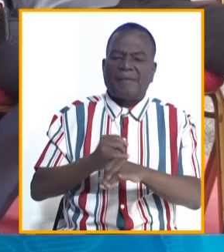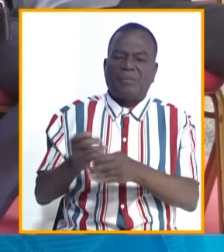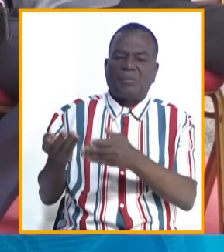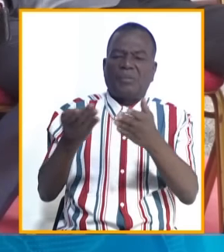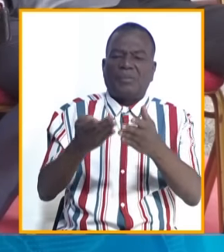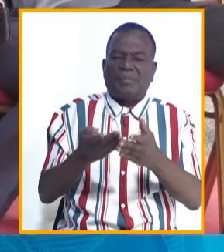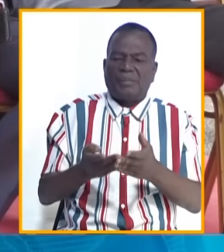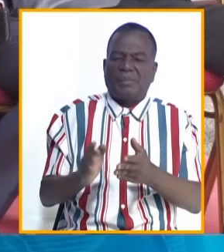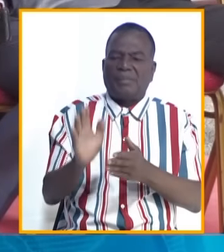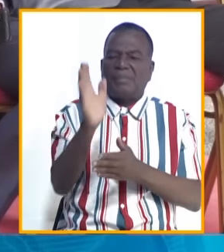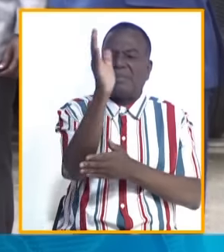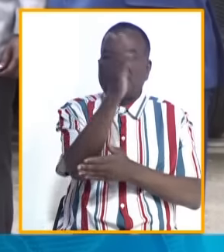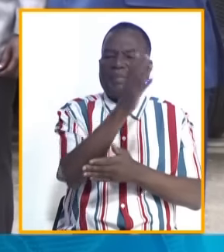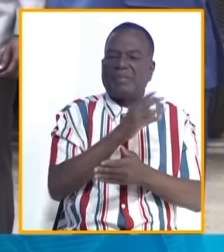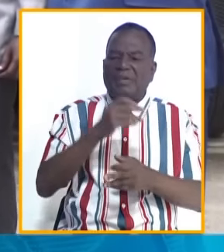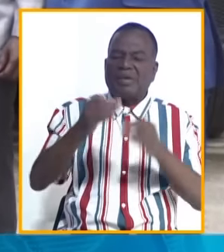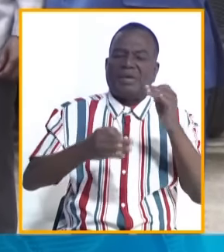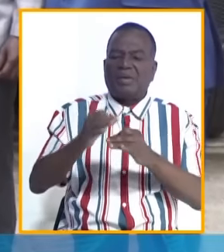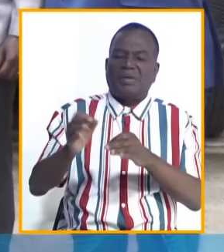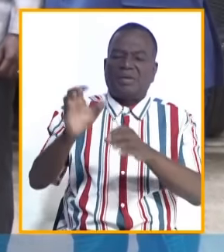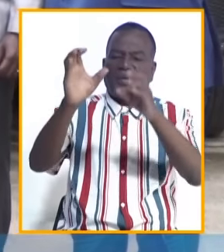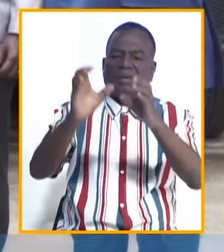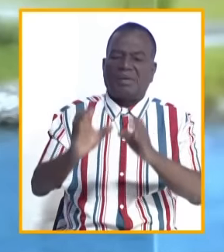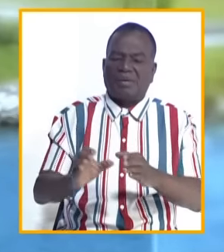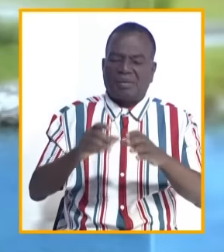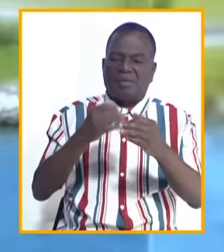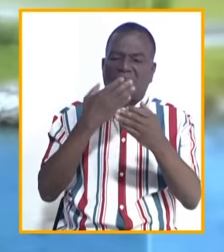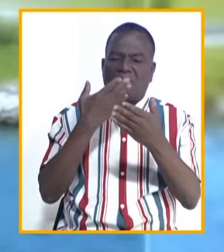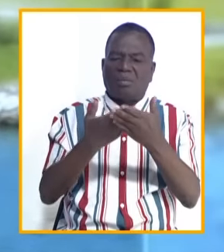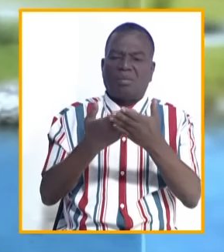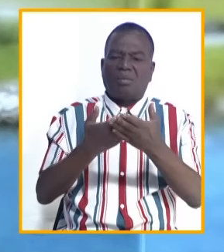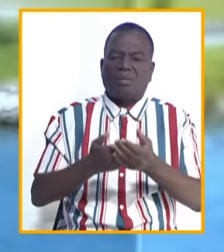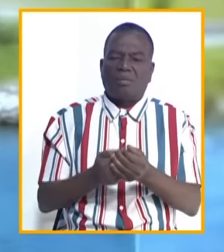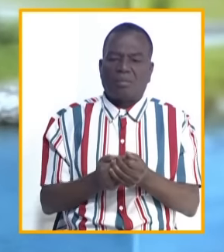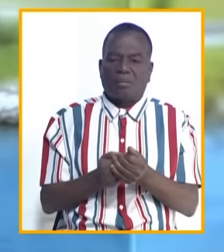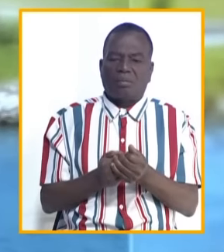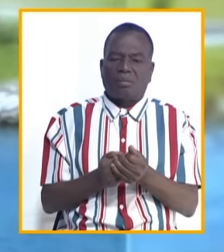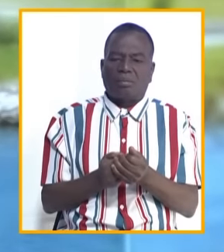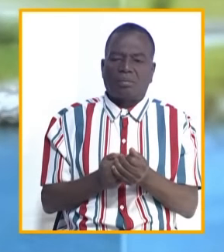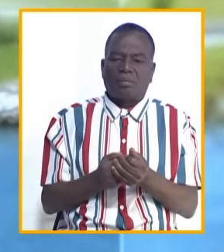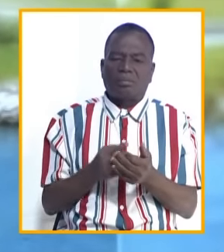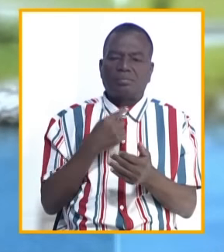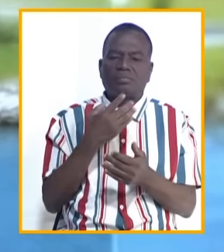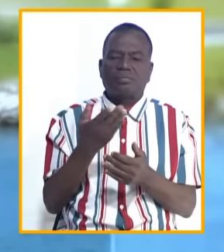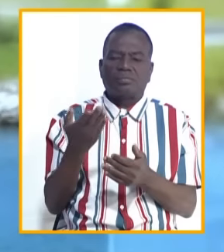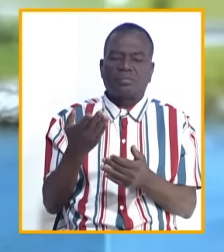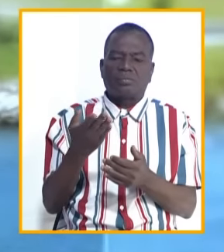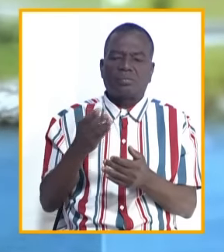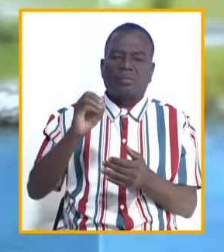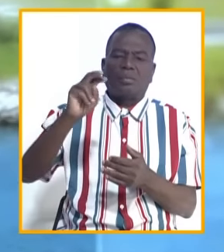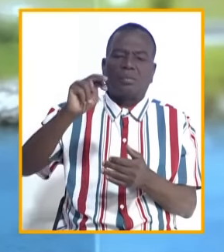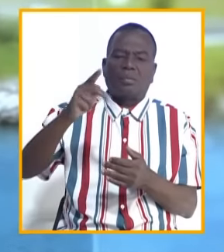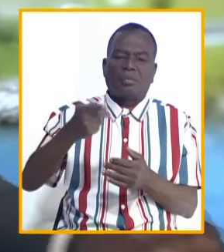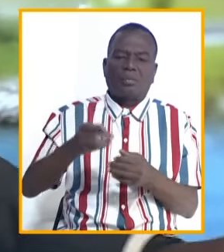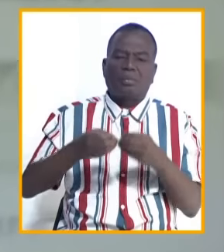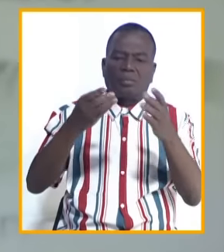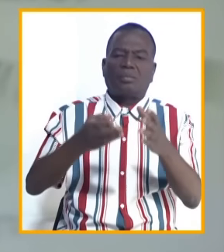la présidence de Yua Kofi. Il entend faire de l'institution le porte-étendard de la justice